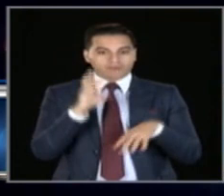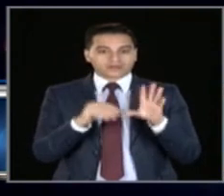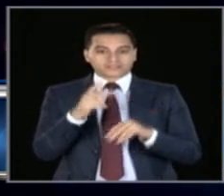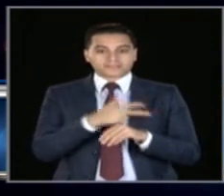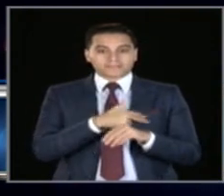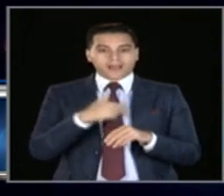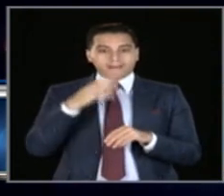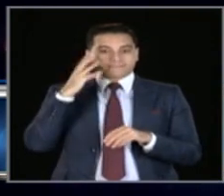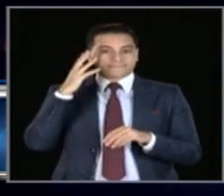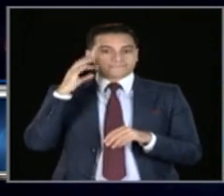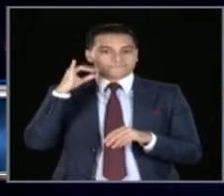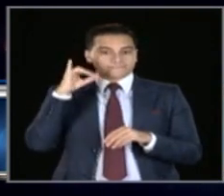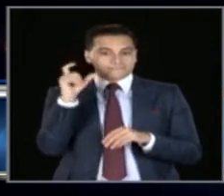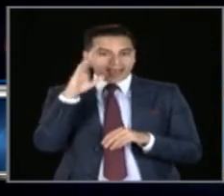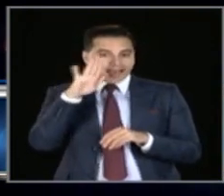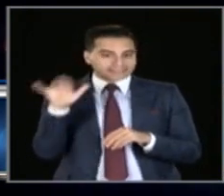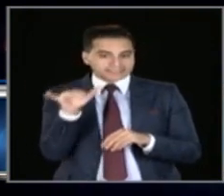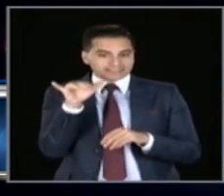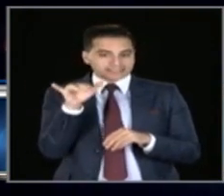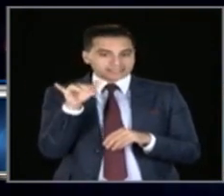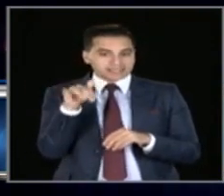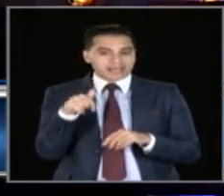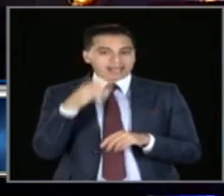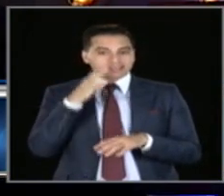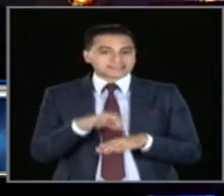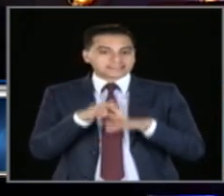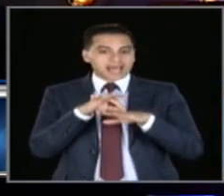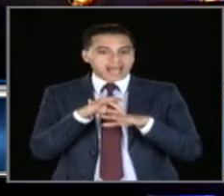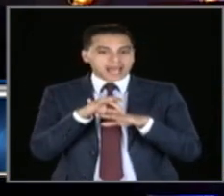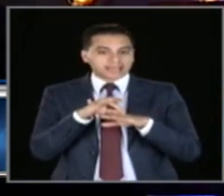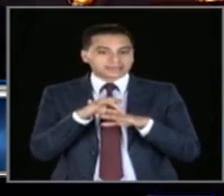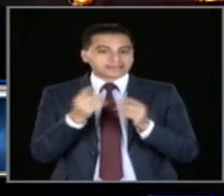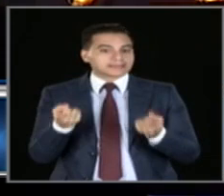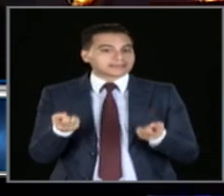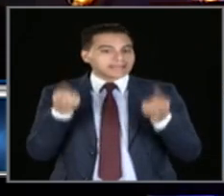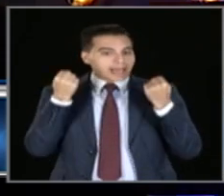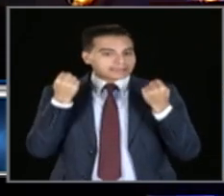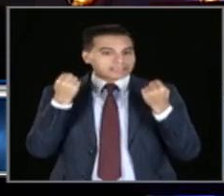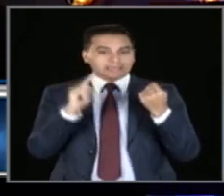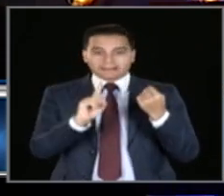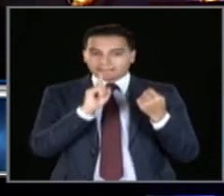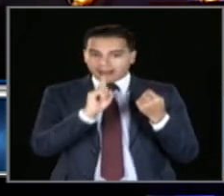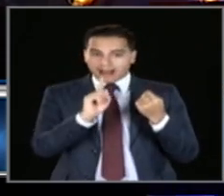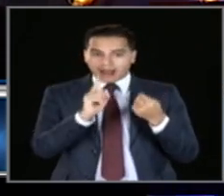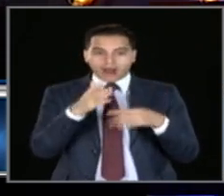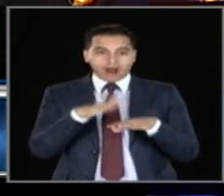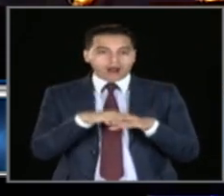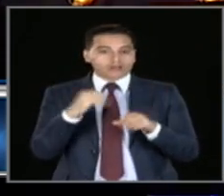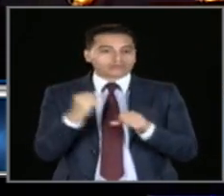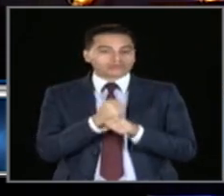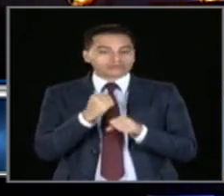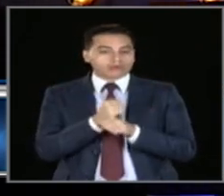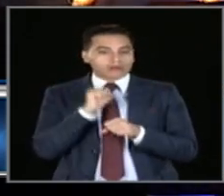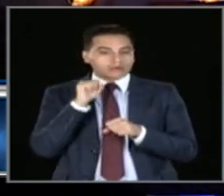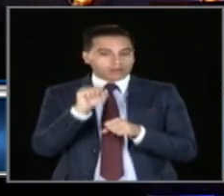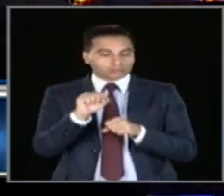أديب سوداني راحل مؤلف رواية منسي إنسان نادر على طريقته،